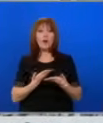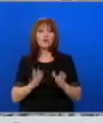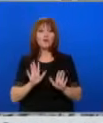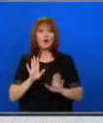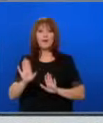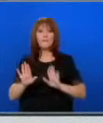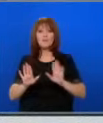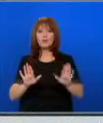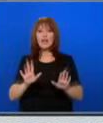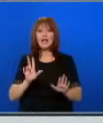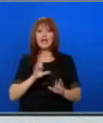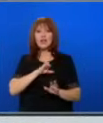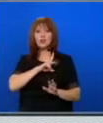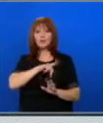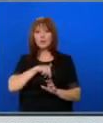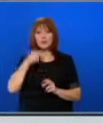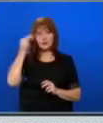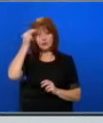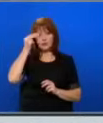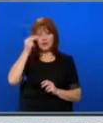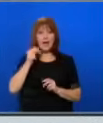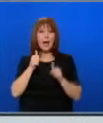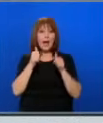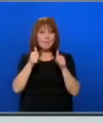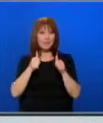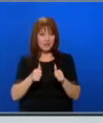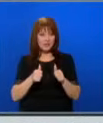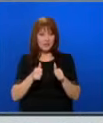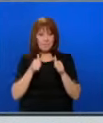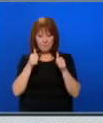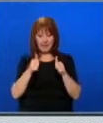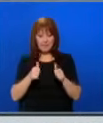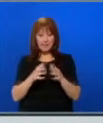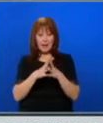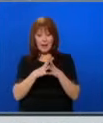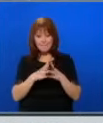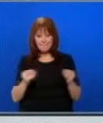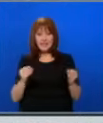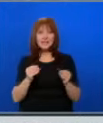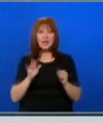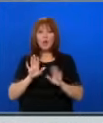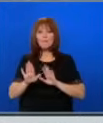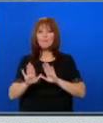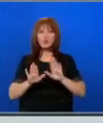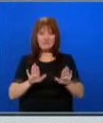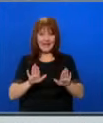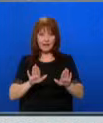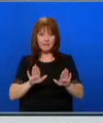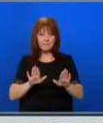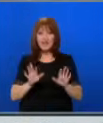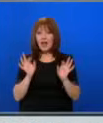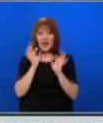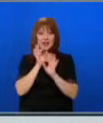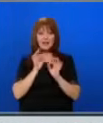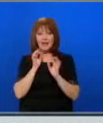социалистическото изкуство. Самия паметник, без музея на изкуството по времето на социализма,